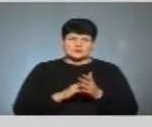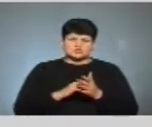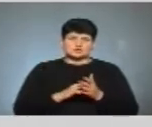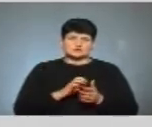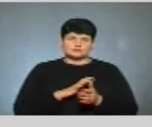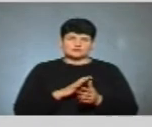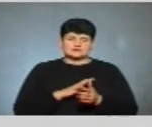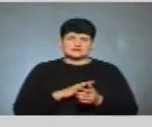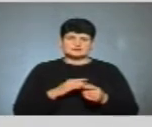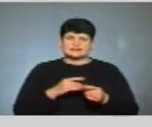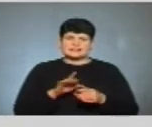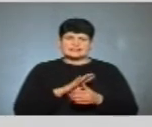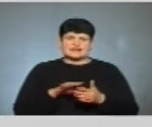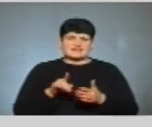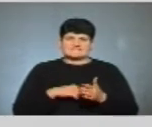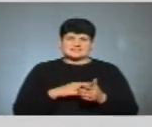певна, є зневіра.